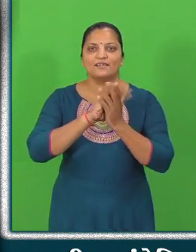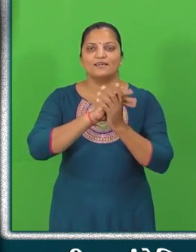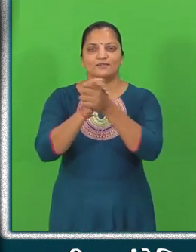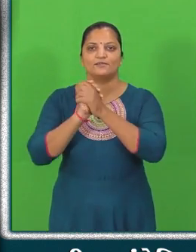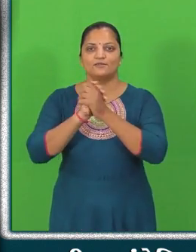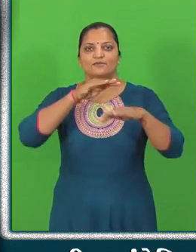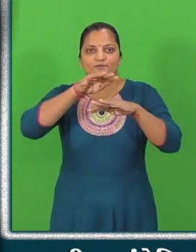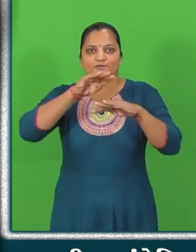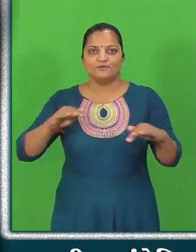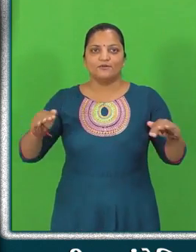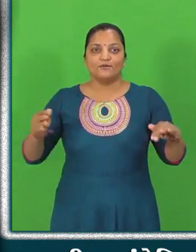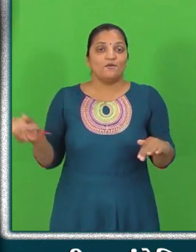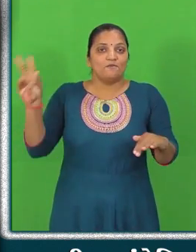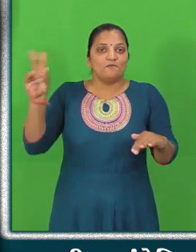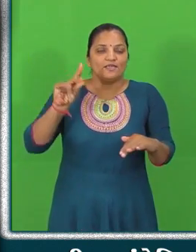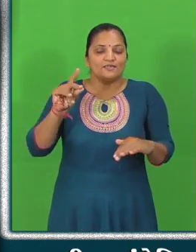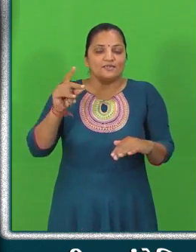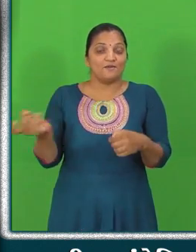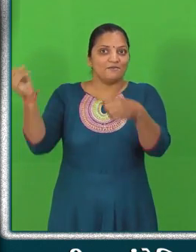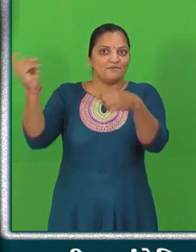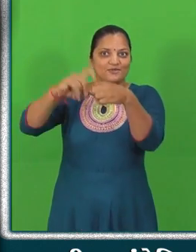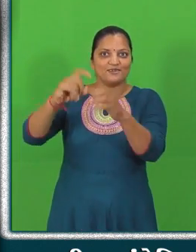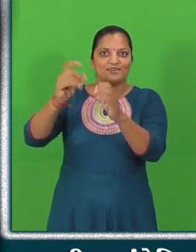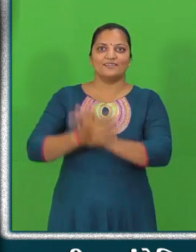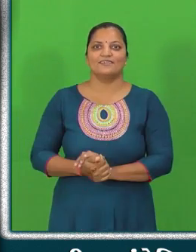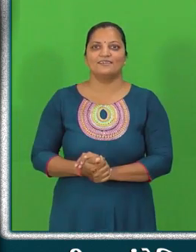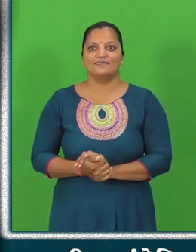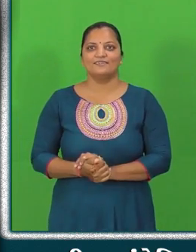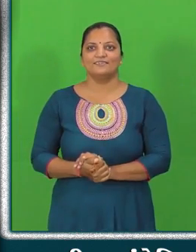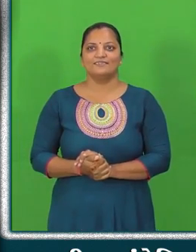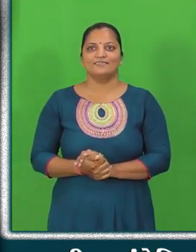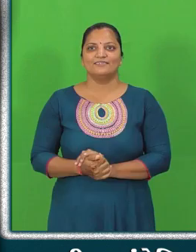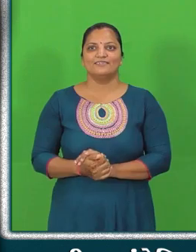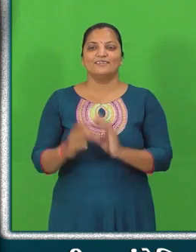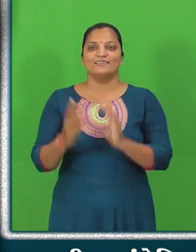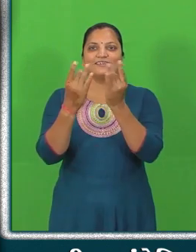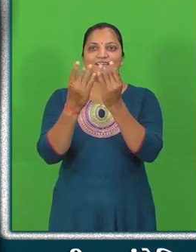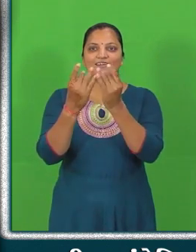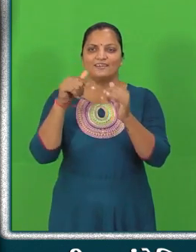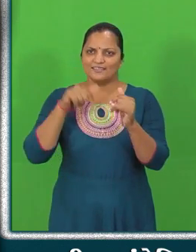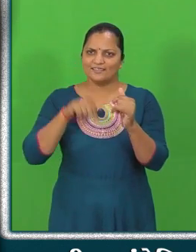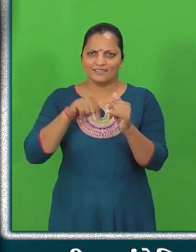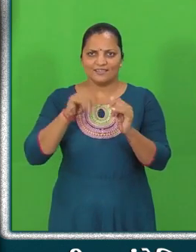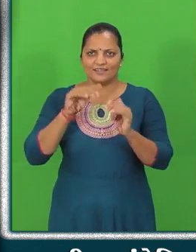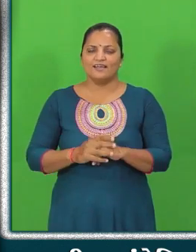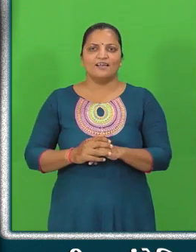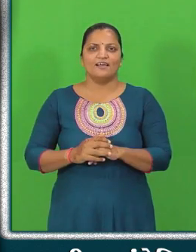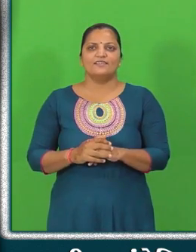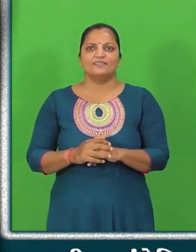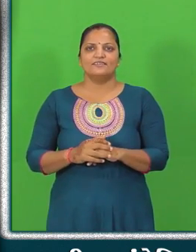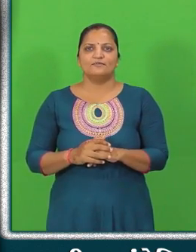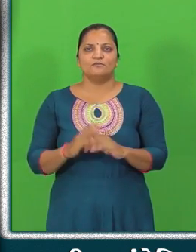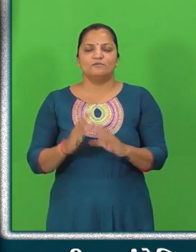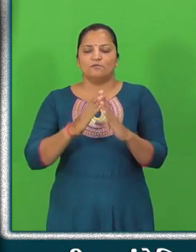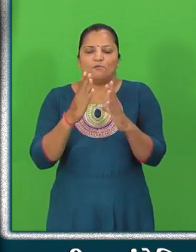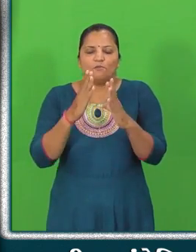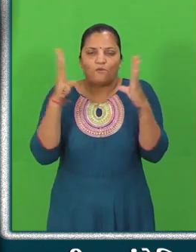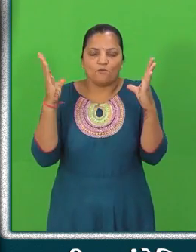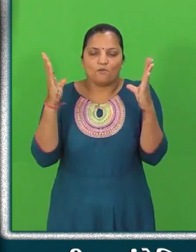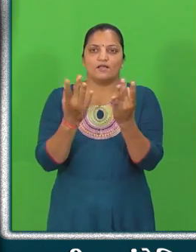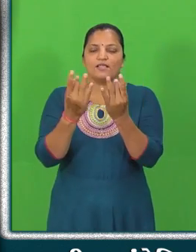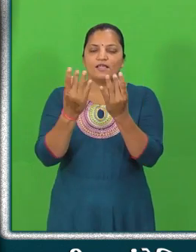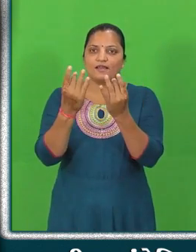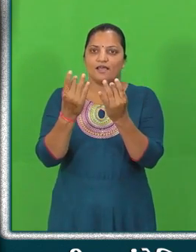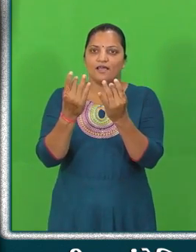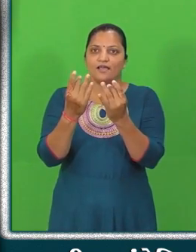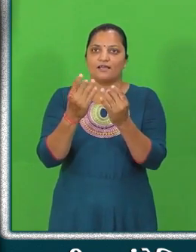नमस्कार विद्यार्थी मित्रों, फरी आप हाजर थी गया छो। गणितनी अंदर आज आपणे घणे बधा सरस मजाना